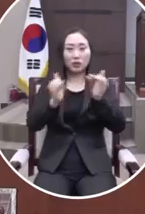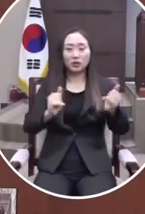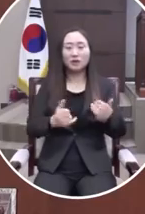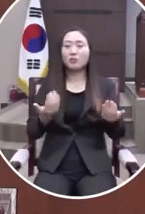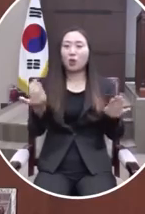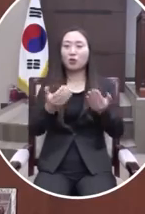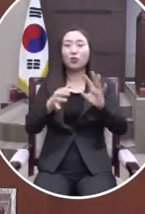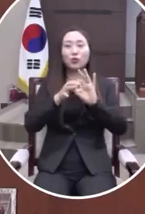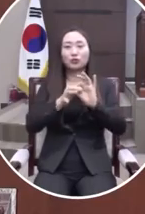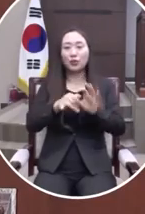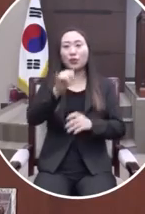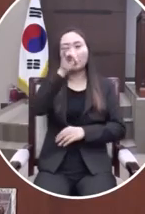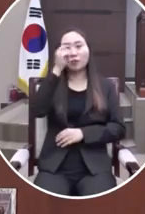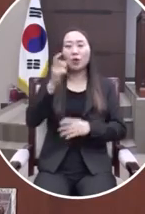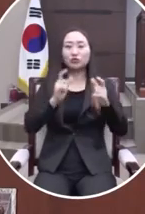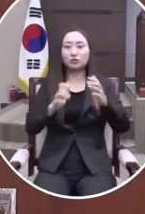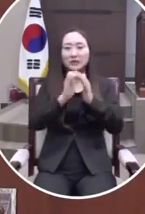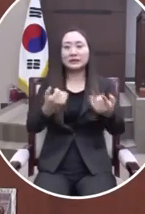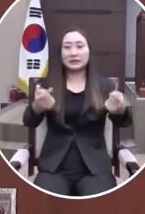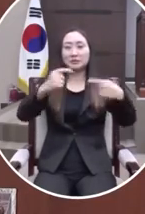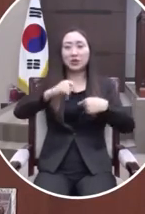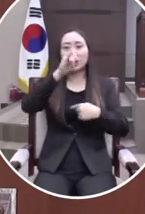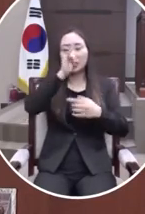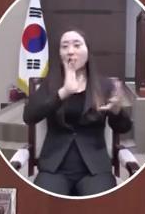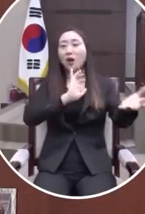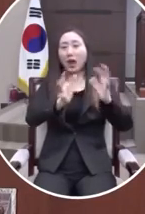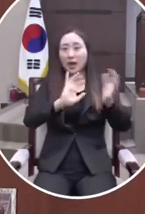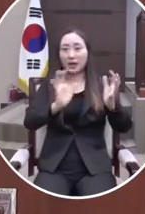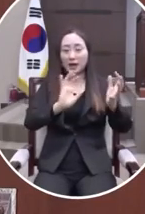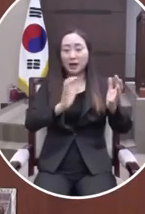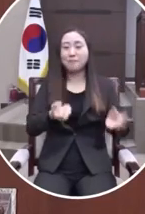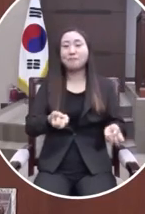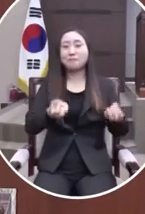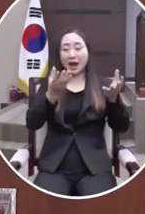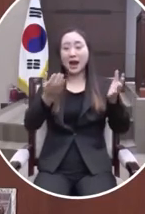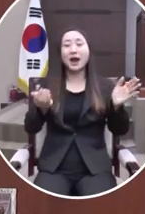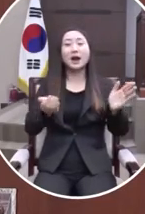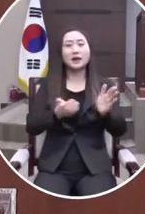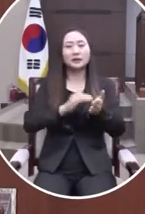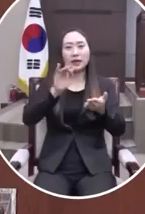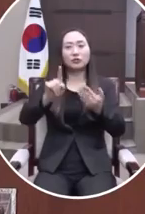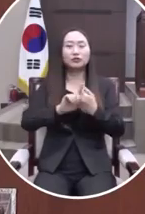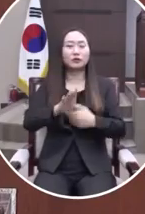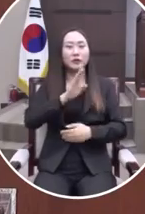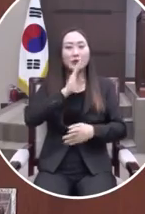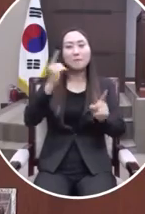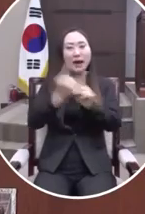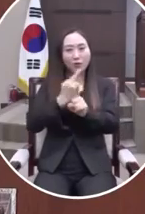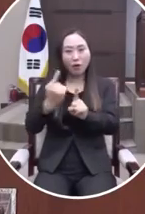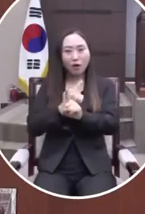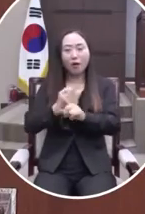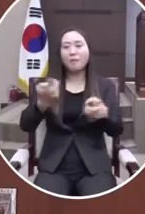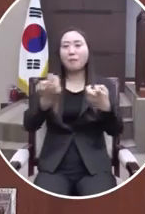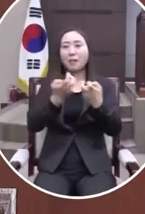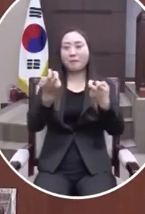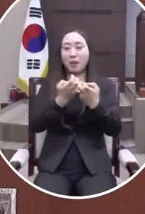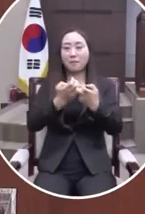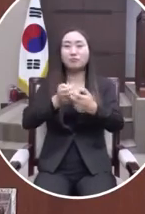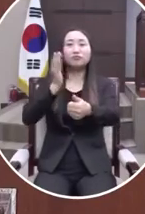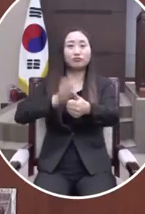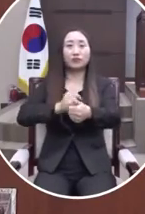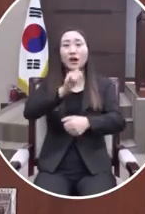노동조합, 노원구의회, 주민들이 참석하는 공청회 등을 거쳐 합리적 개선책을 만들